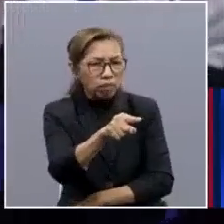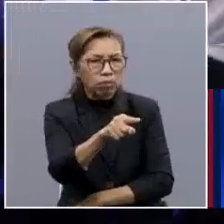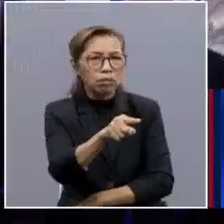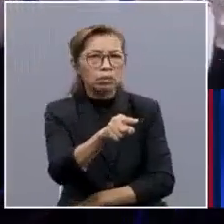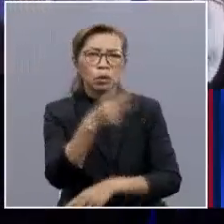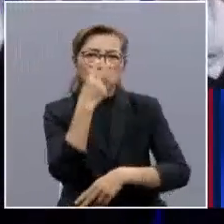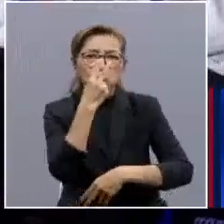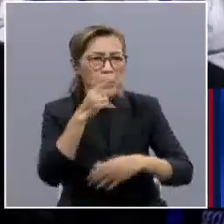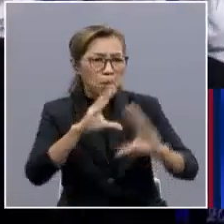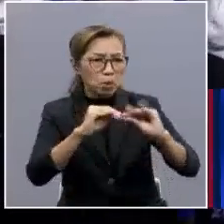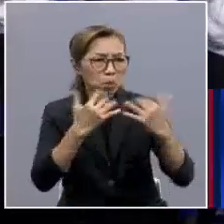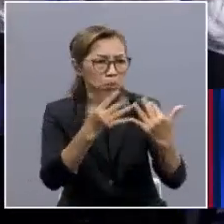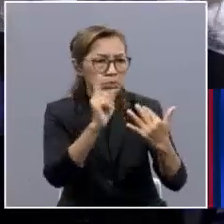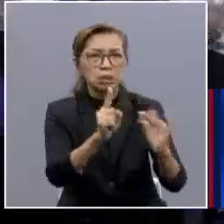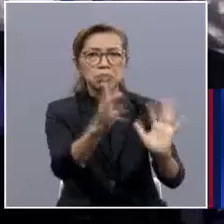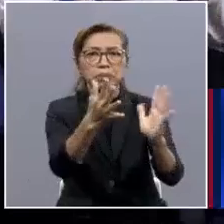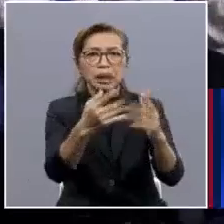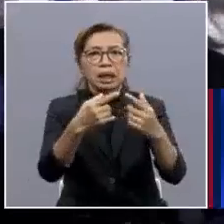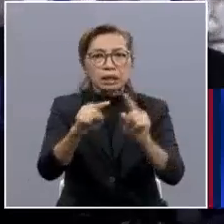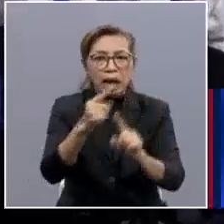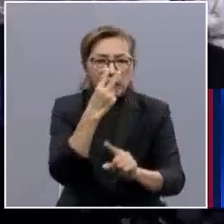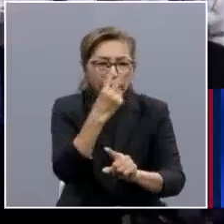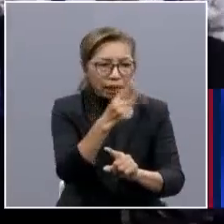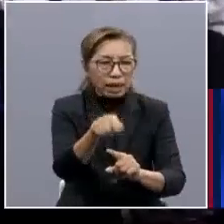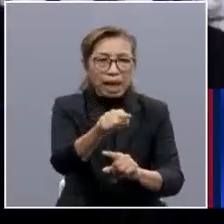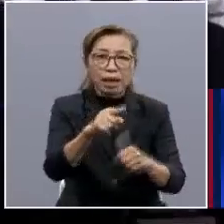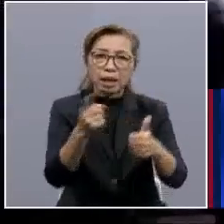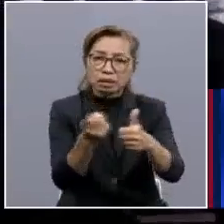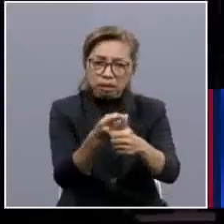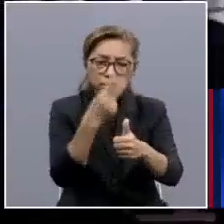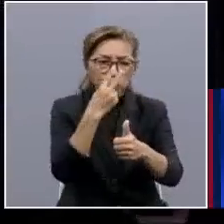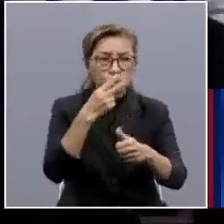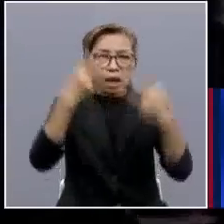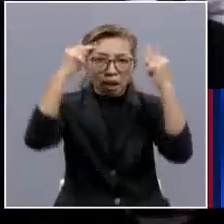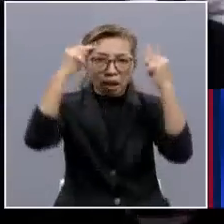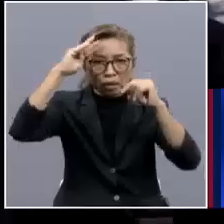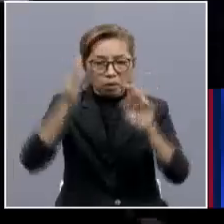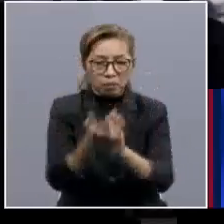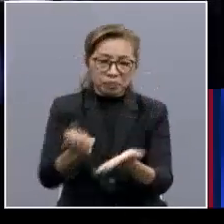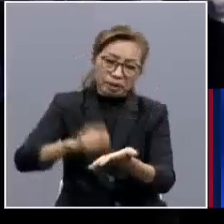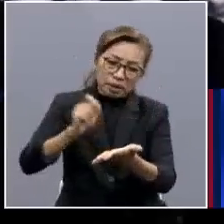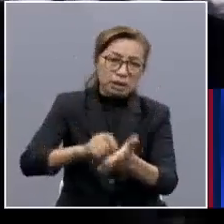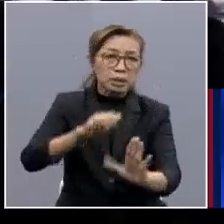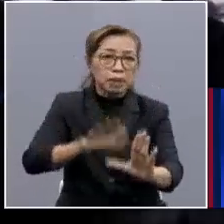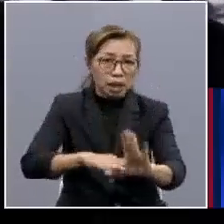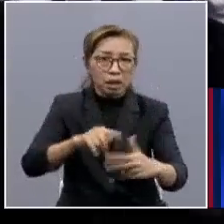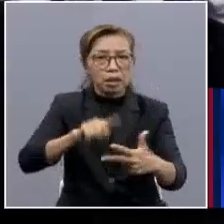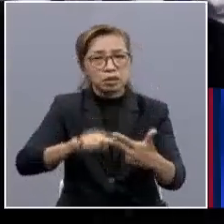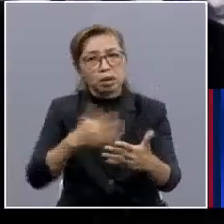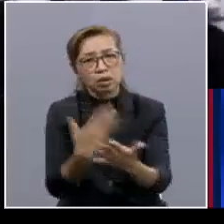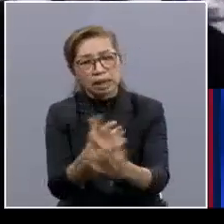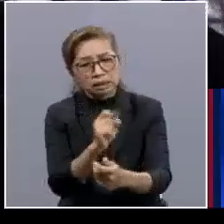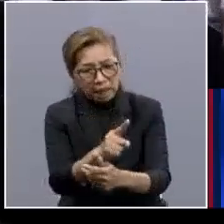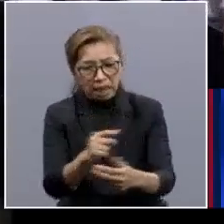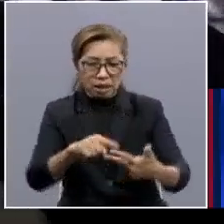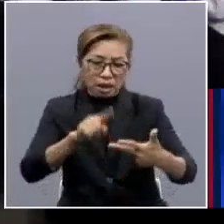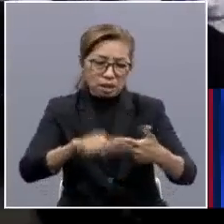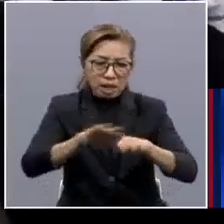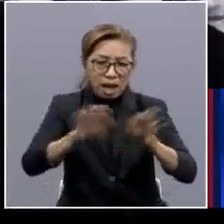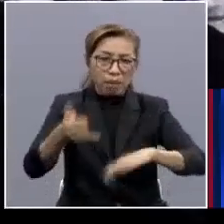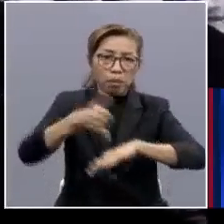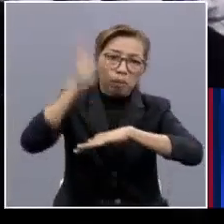สที ่ ภาพที่พลเอกประยุทธ์เซ็นชื่อใช่ไหมครับเข้าเป็นสมาชิกพรรคจ่ายเงินเข้าเป็นสมาชิกแล้วก็บนเวทีนี่แหละ ไม่เห็นมีภ